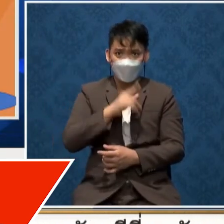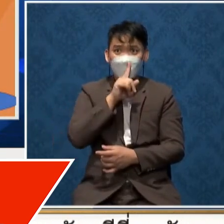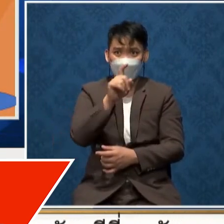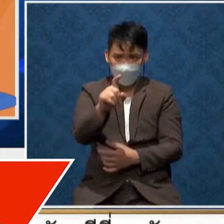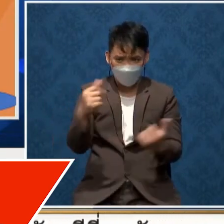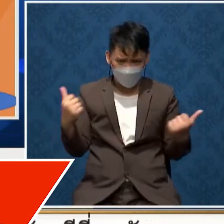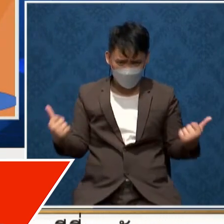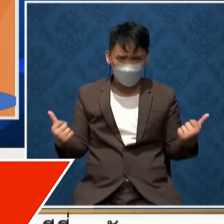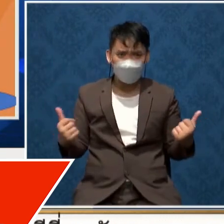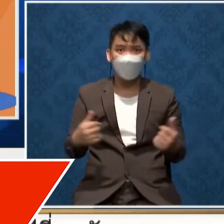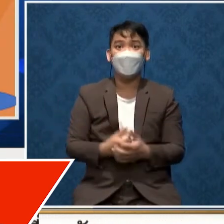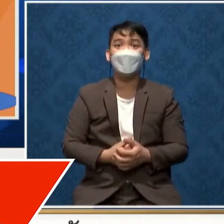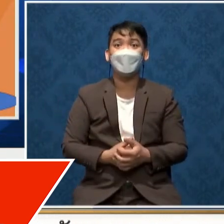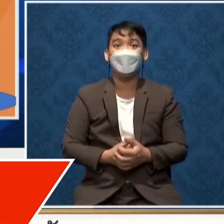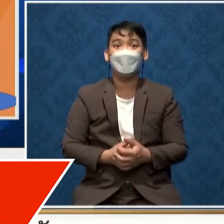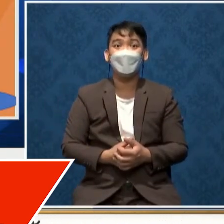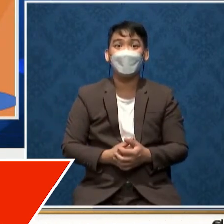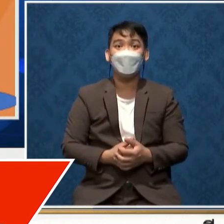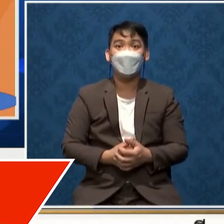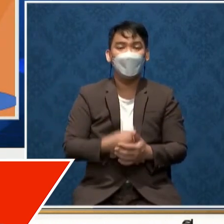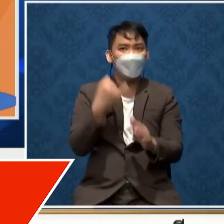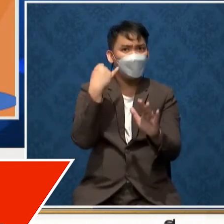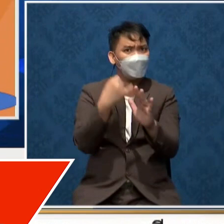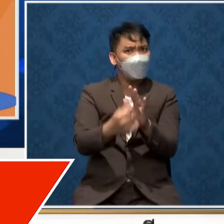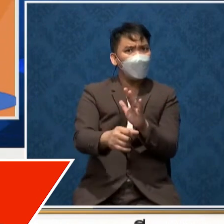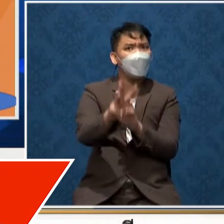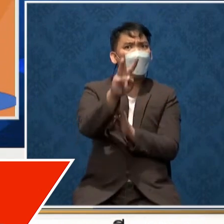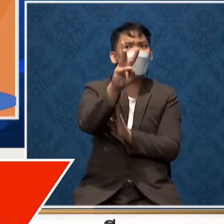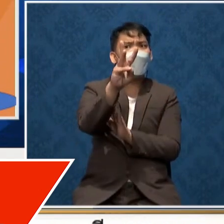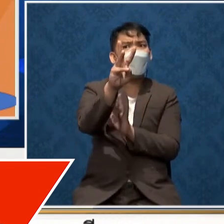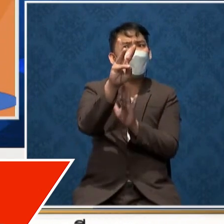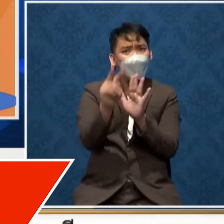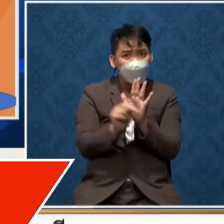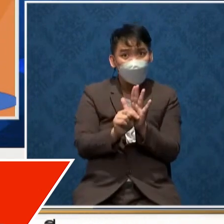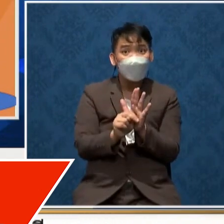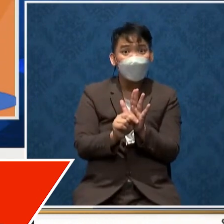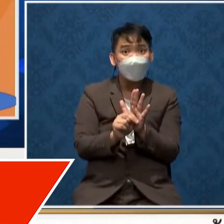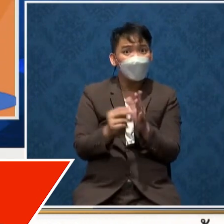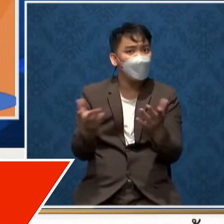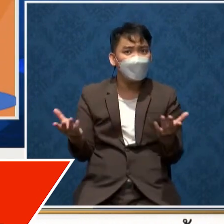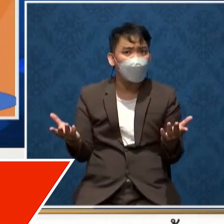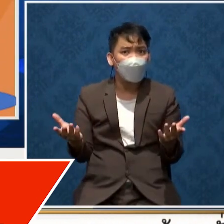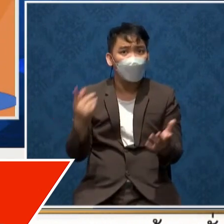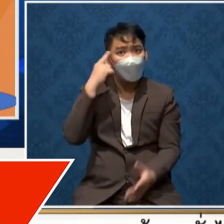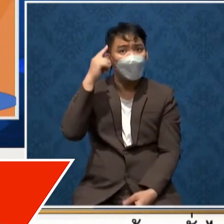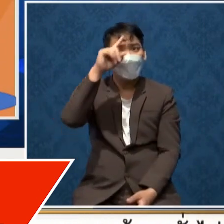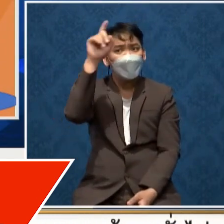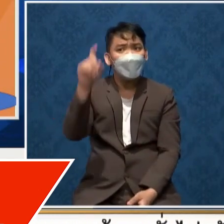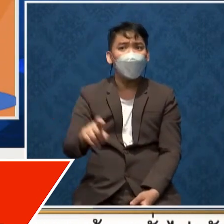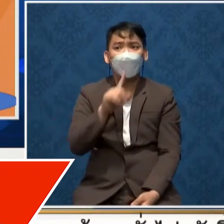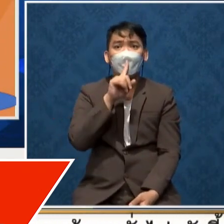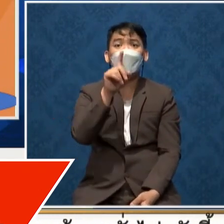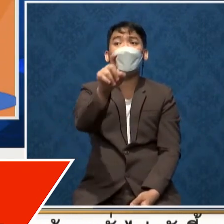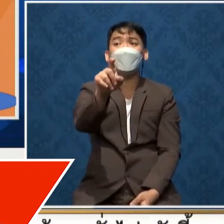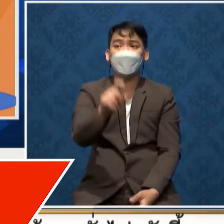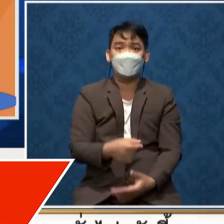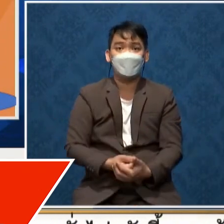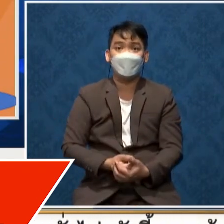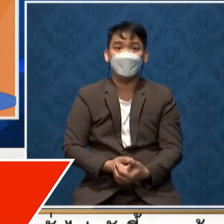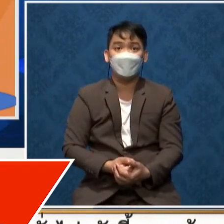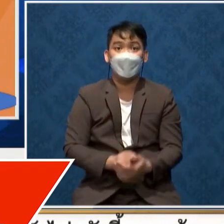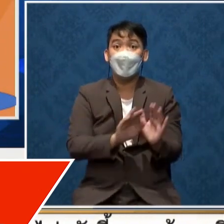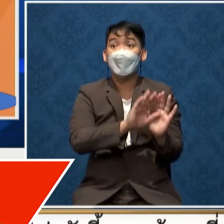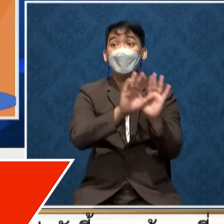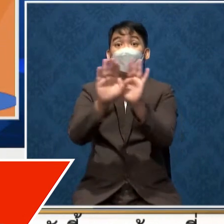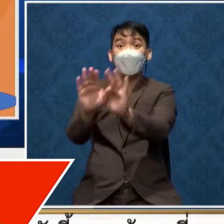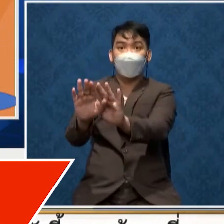ผิดวินัยการเงินการคลังหรือเปล่านะครับระมัดระวังอย่างไรในประเด็นต่างๆนะครับไปยังกรรมาธิ